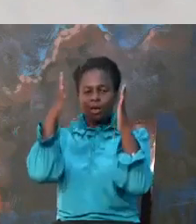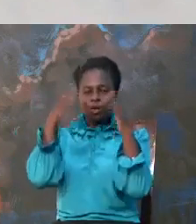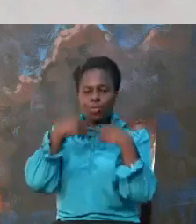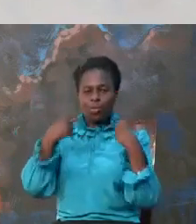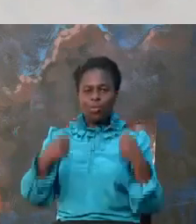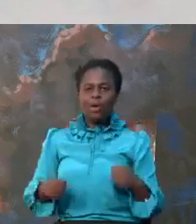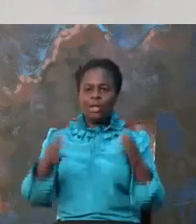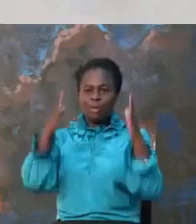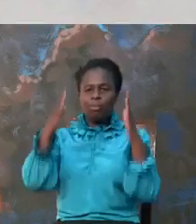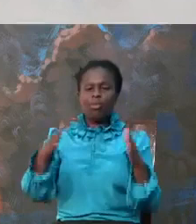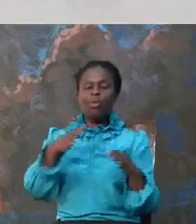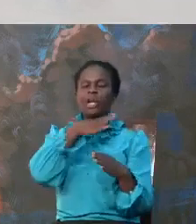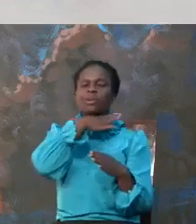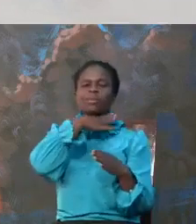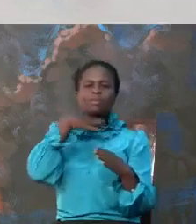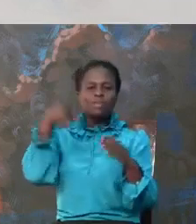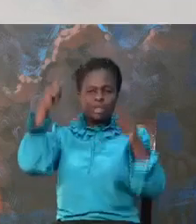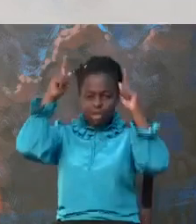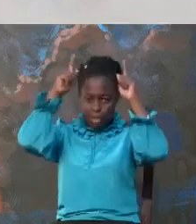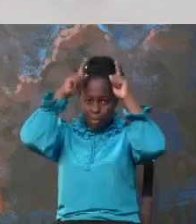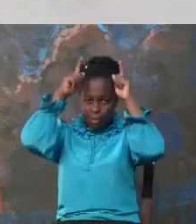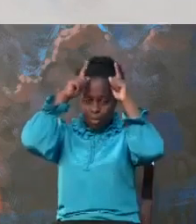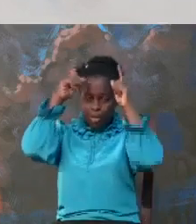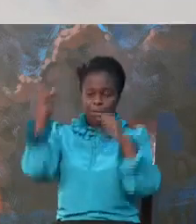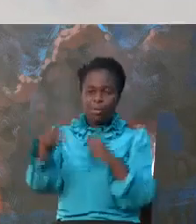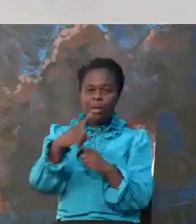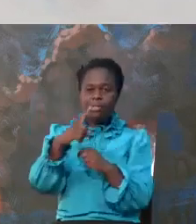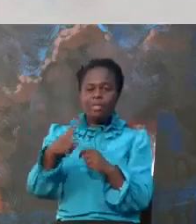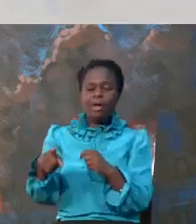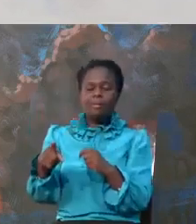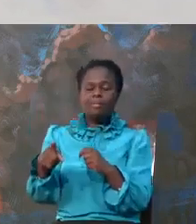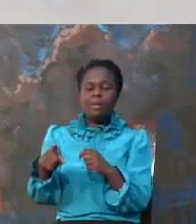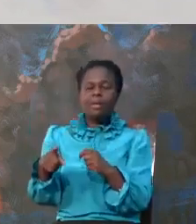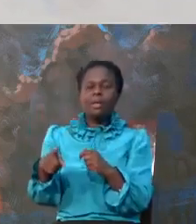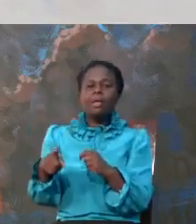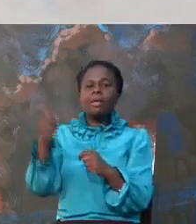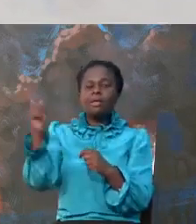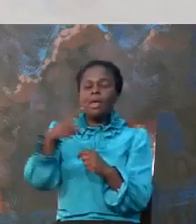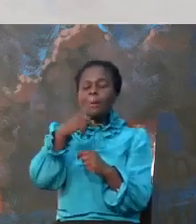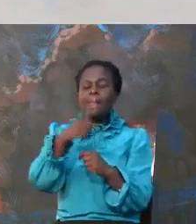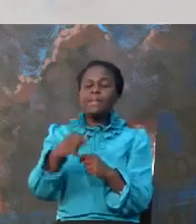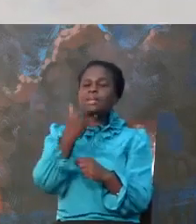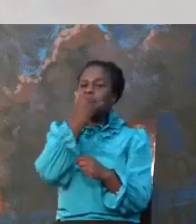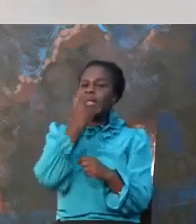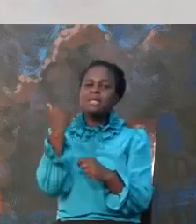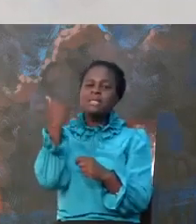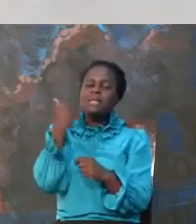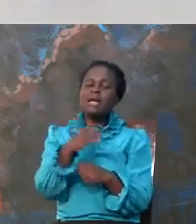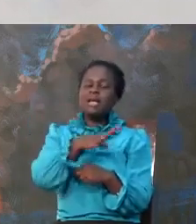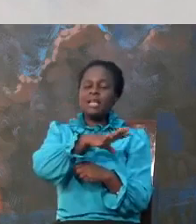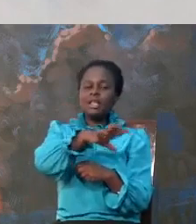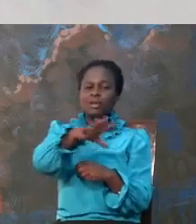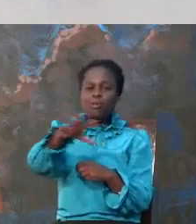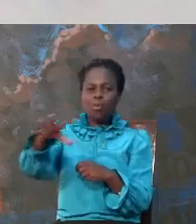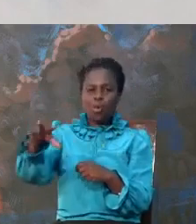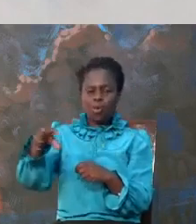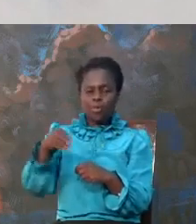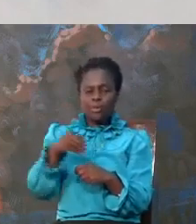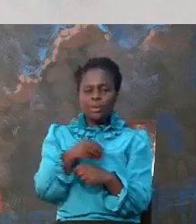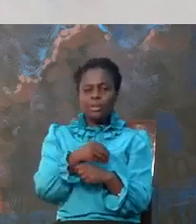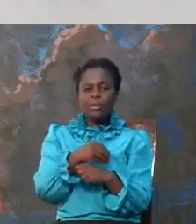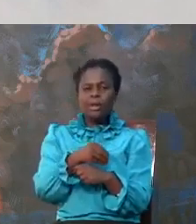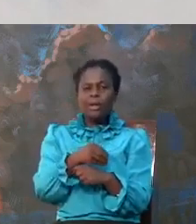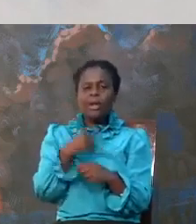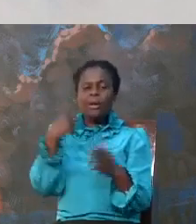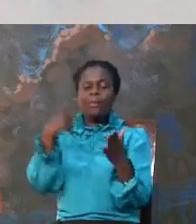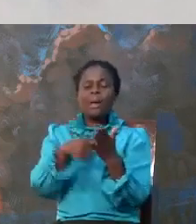alipochinja yule mbuzi kwa dhambi, damu za Waisraeli wote kwa maana ya dhambi zao, kwa maana